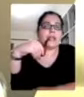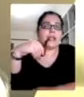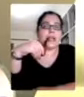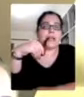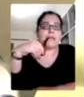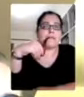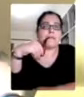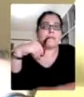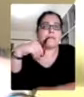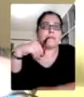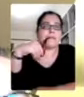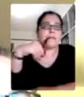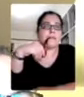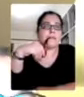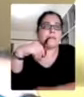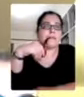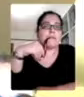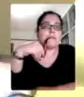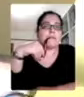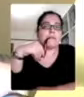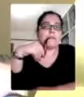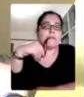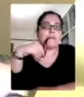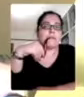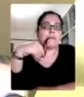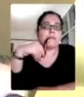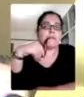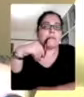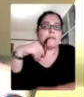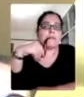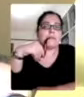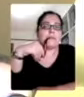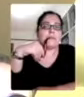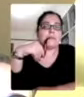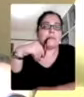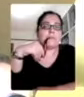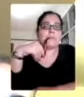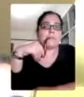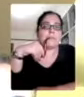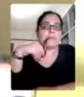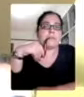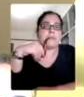Tamamdır Serkan Başkan. Ben bir bakayım sana haber veririm beceremezsen.